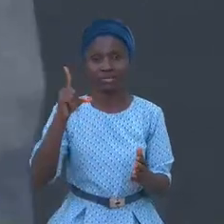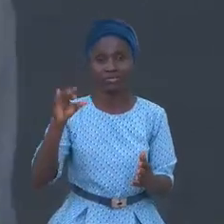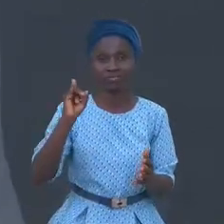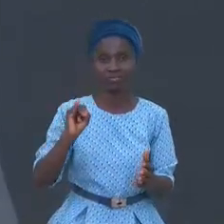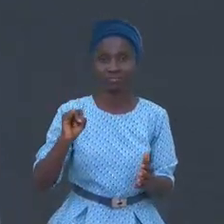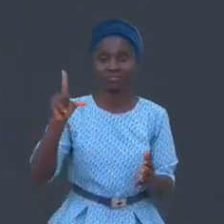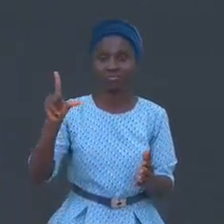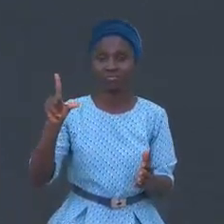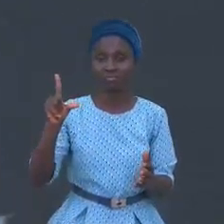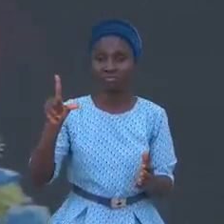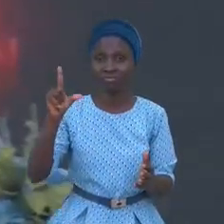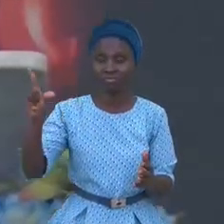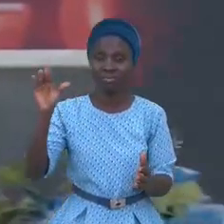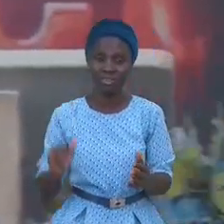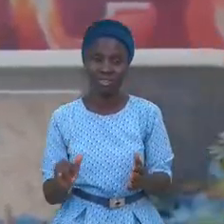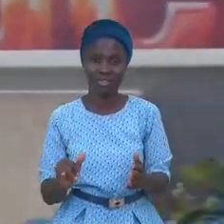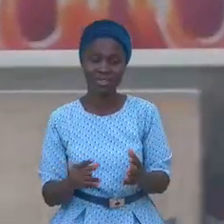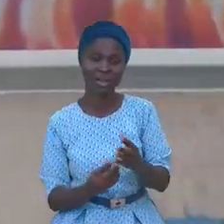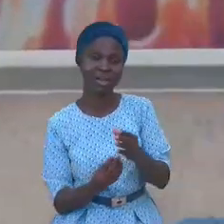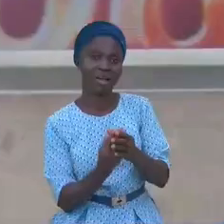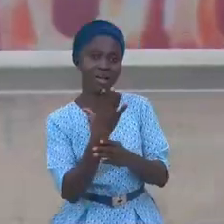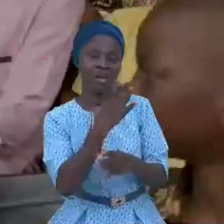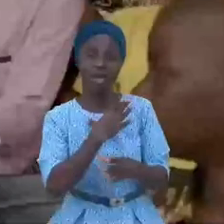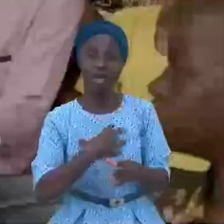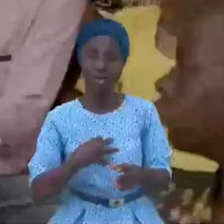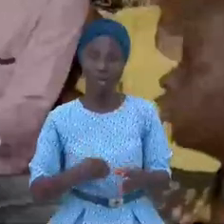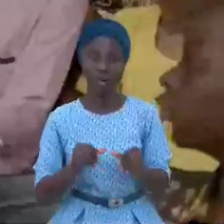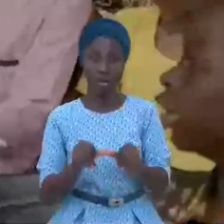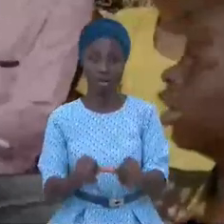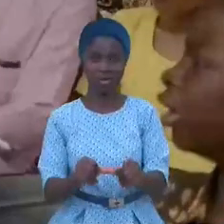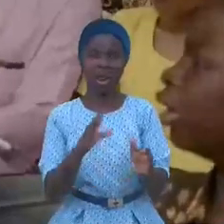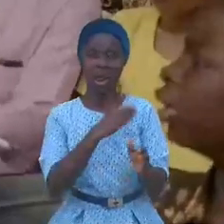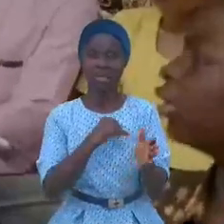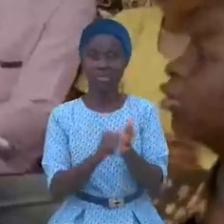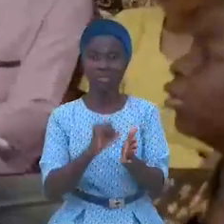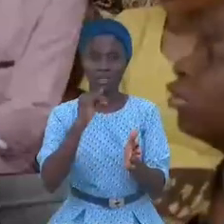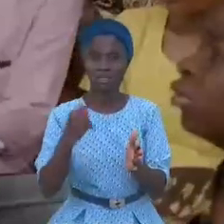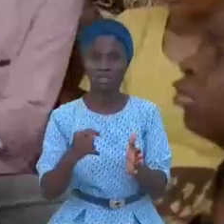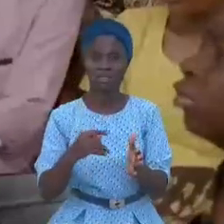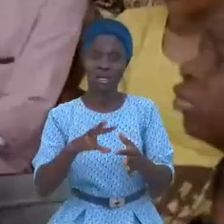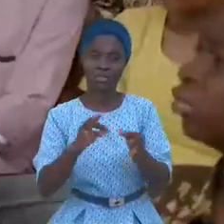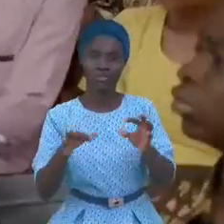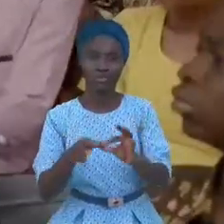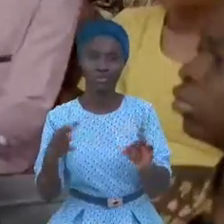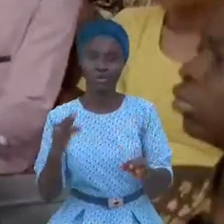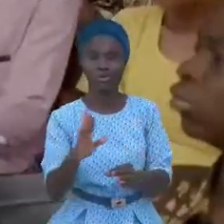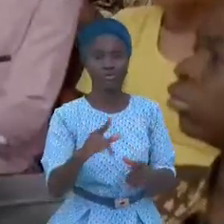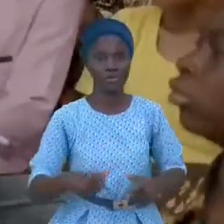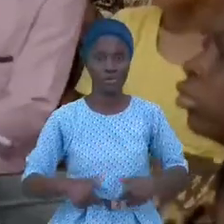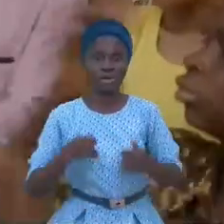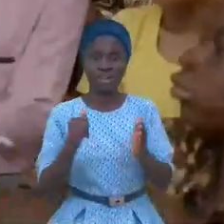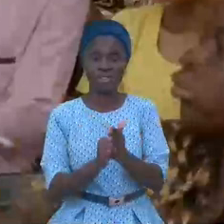blanc. Et ça, c'est l'histoire de ta vie. Au milieu de la corruption, au